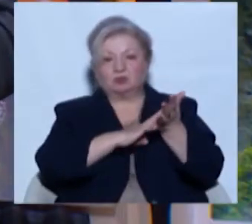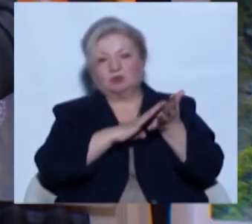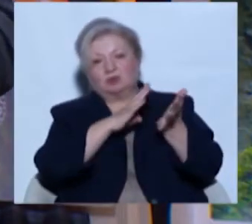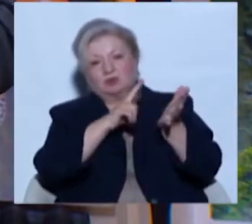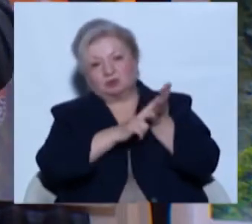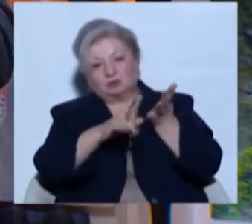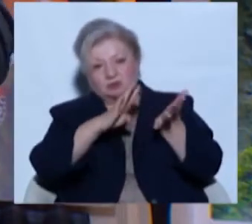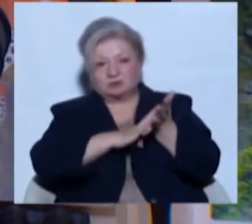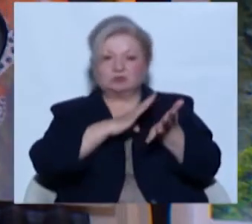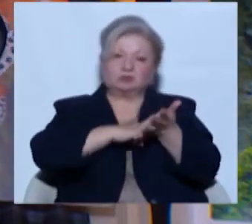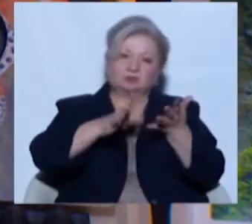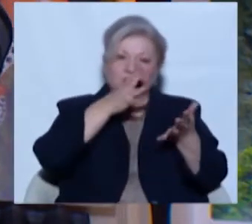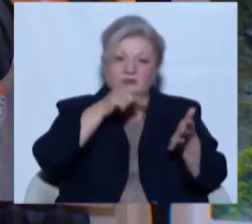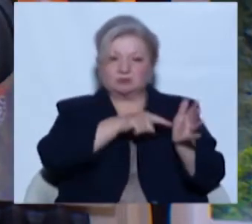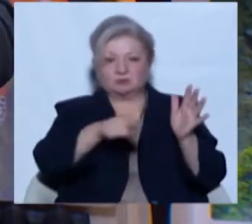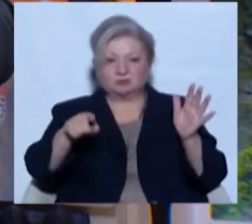89-90 წელში